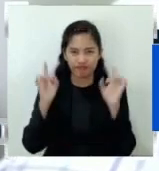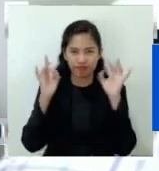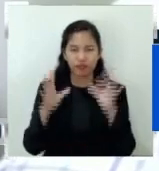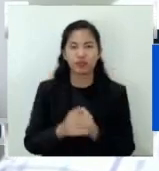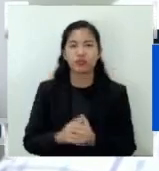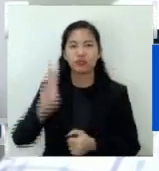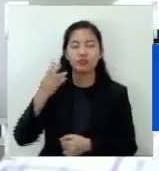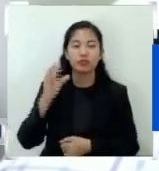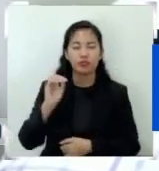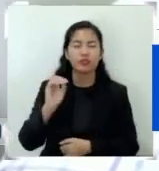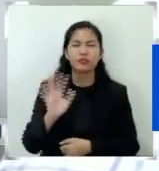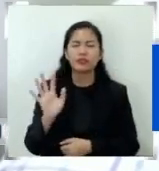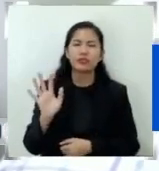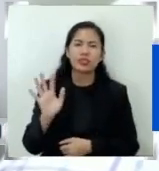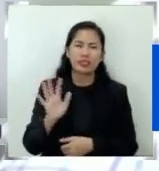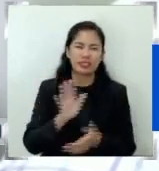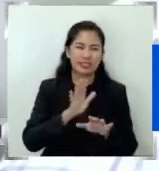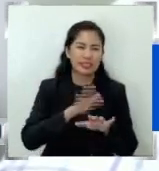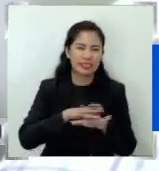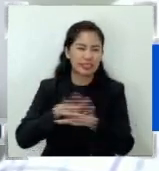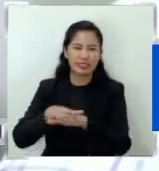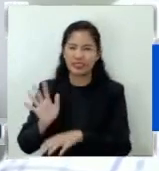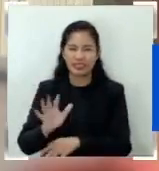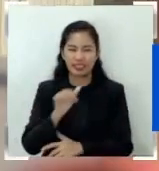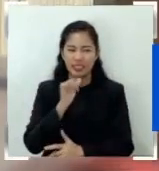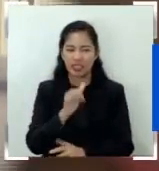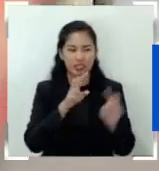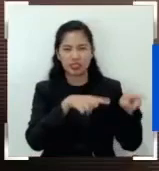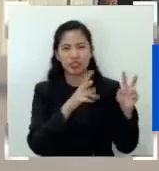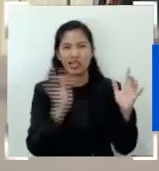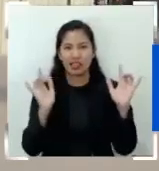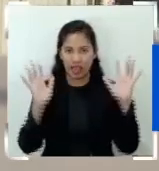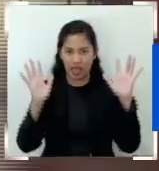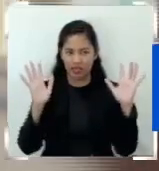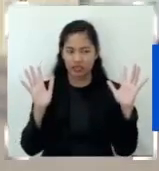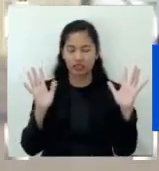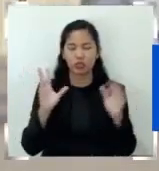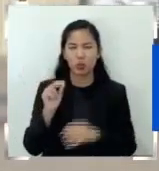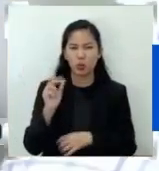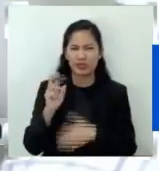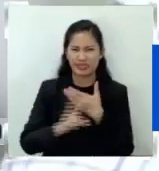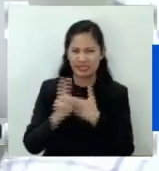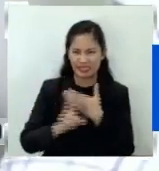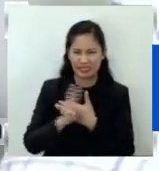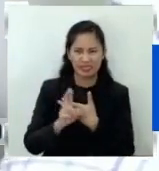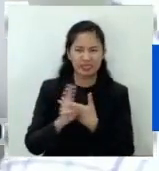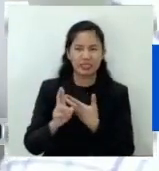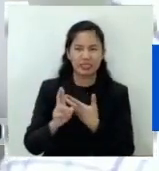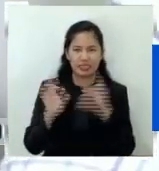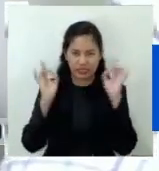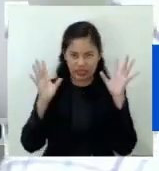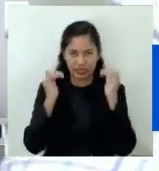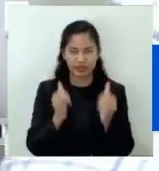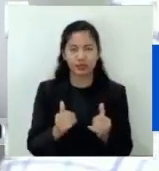hindi po dapat tayo nagkakamali na tawagin itong Omicron na mild. Ang risk po ay hindi zero. Nakita naman natin,